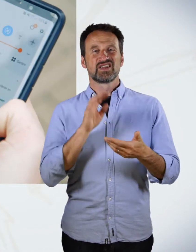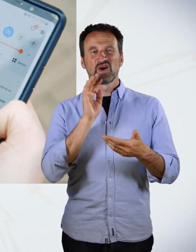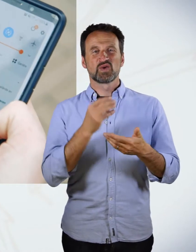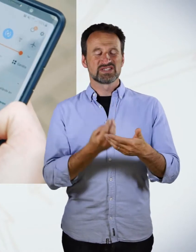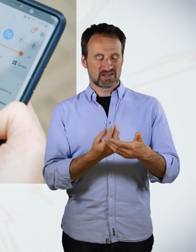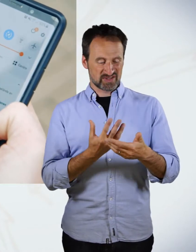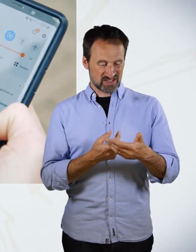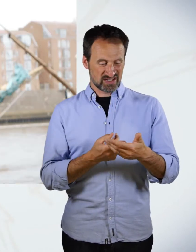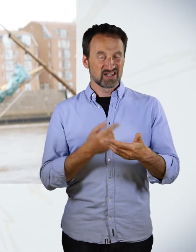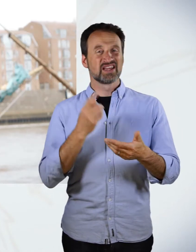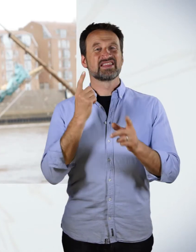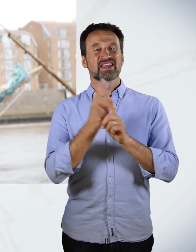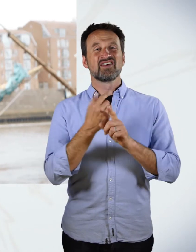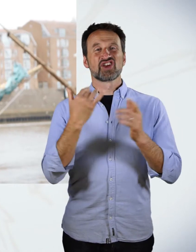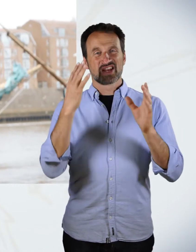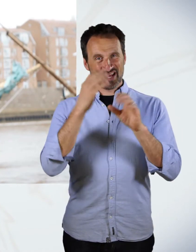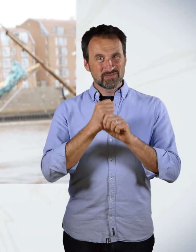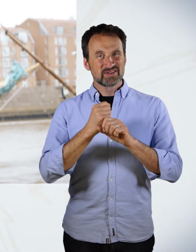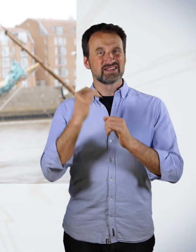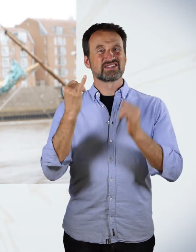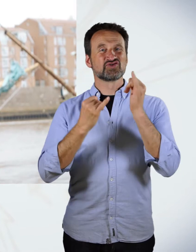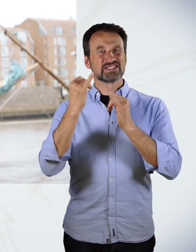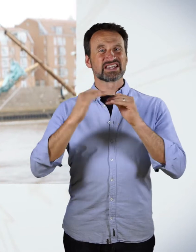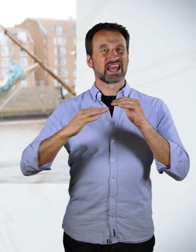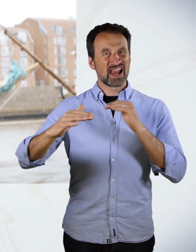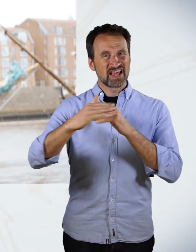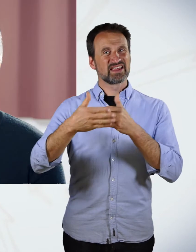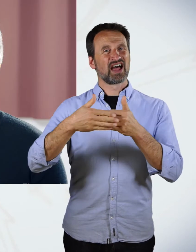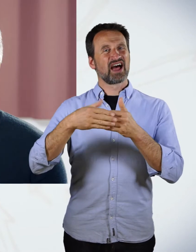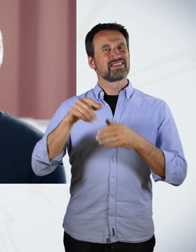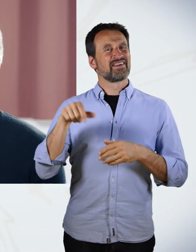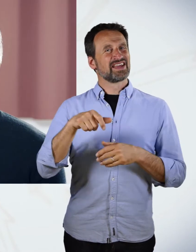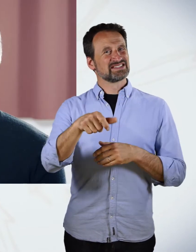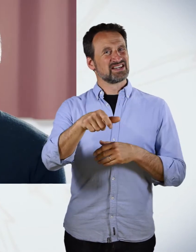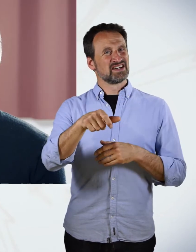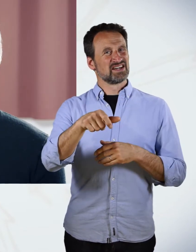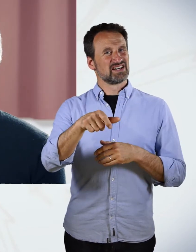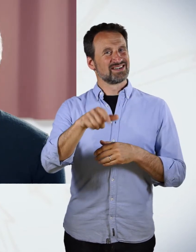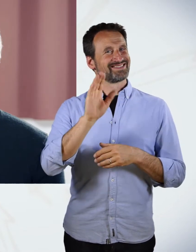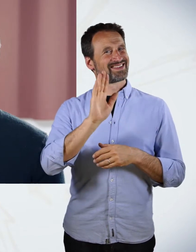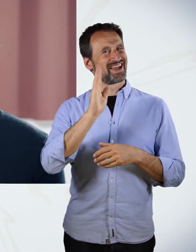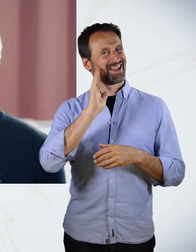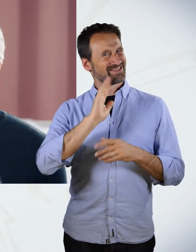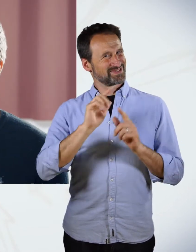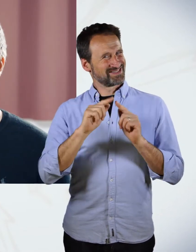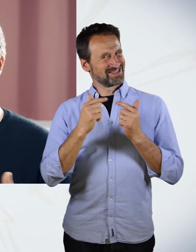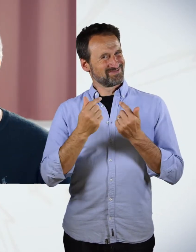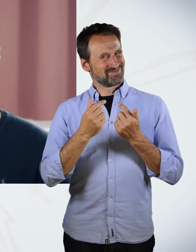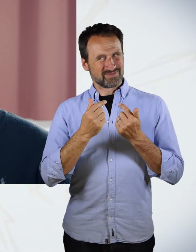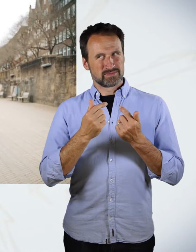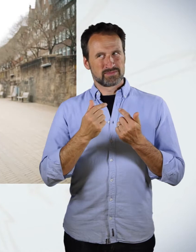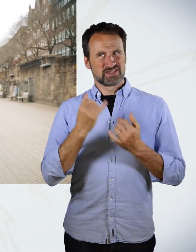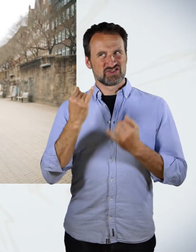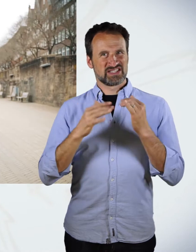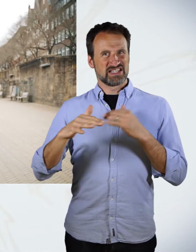heute Abend am Industriegelände an der Weser. Dein Team. Also beim Industriegebiet denke ich halt immer irgendwie ein bisschen dreckig und